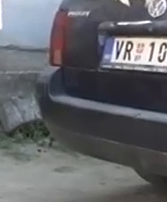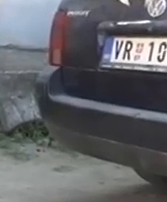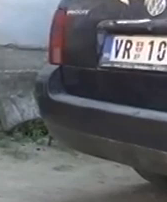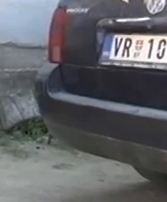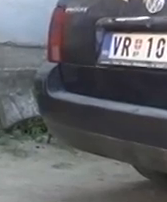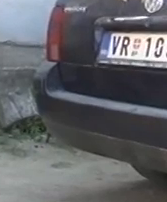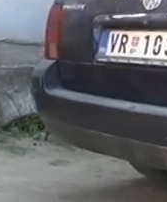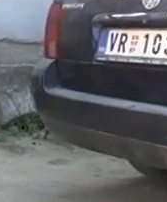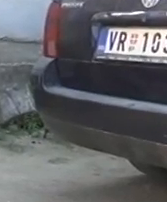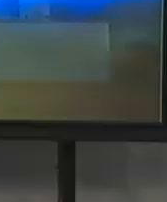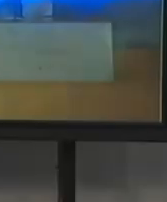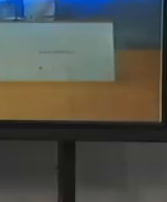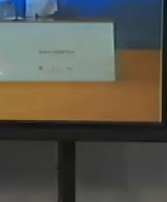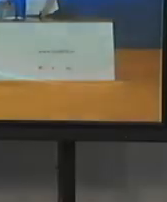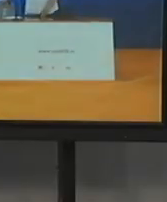muzičara.